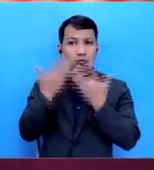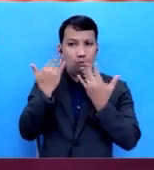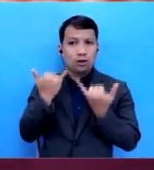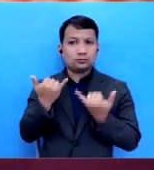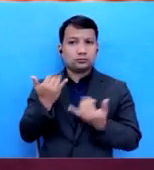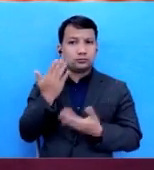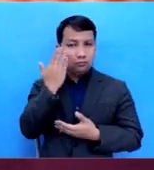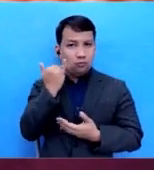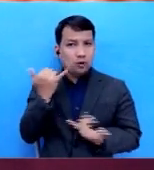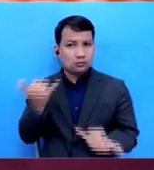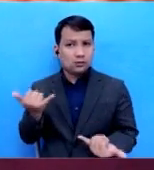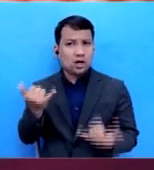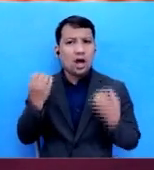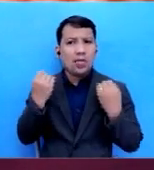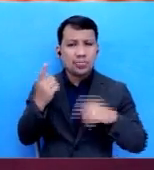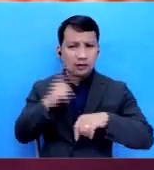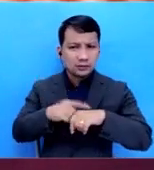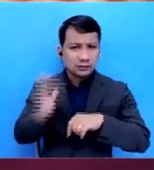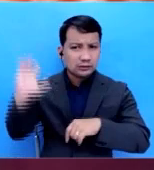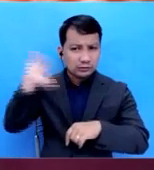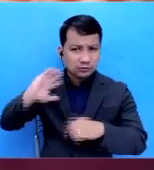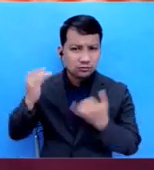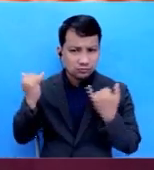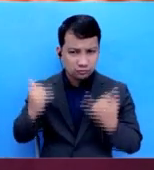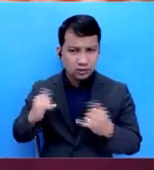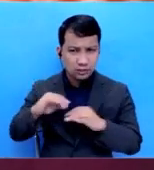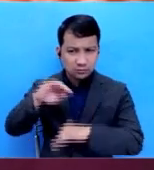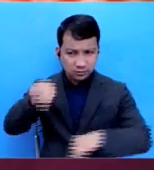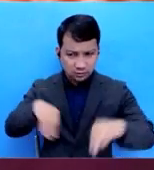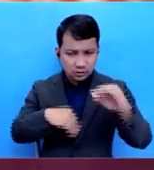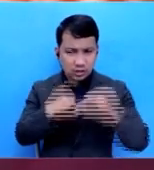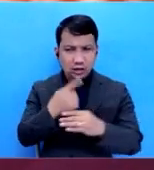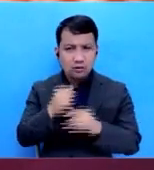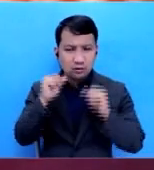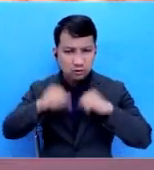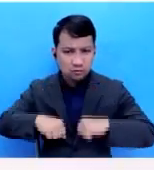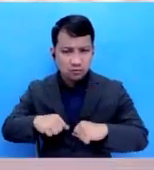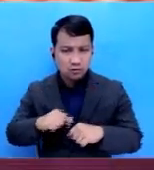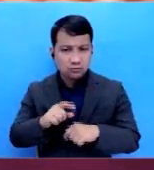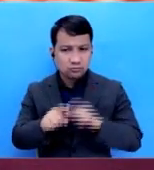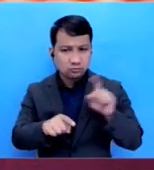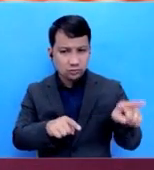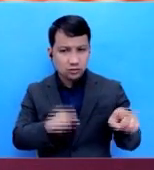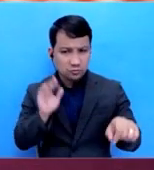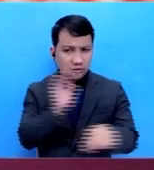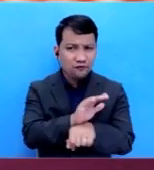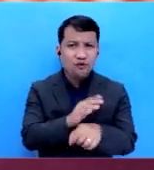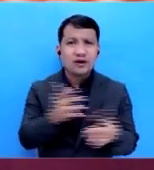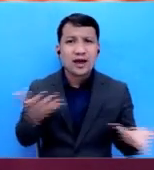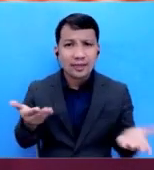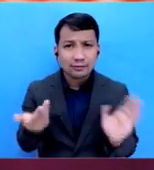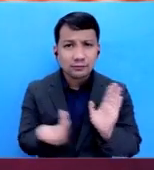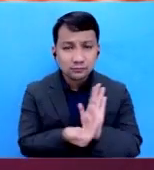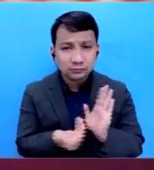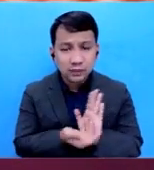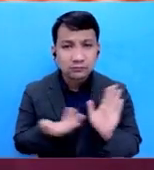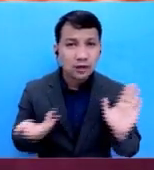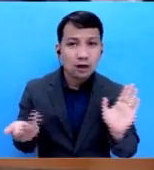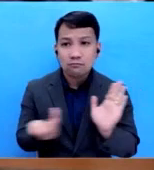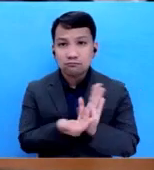Eh napakaraming pagkakataon para sabihin na kinuwers ko siya. Nasaan ang ebidensya? Kahit katiting,